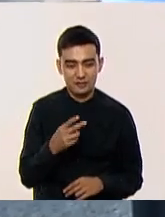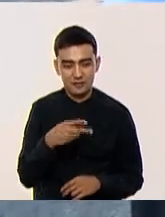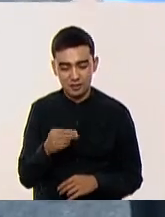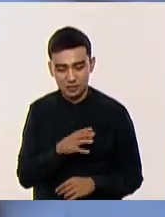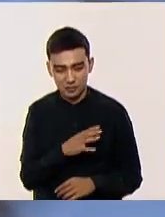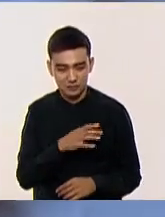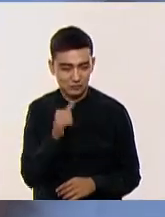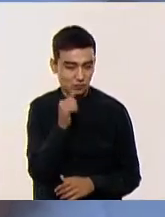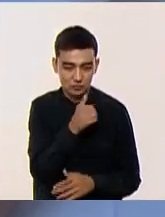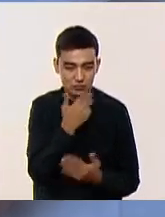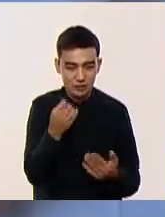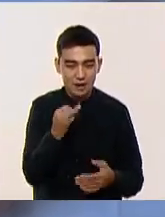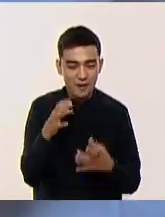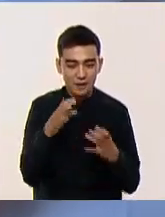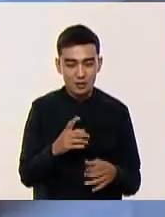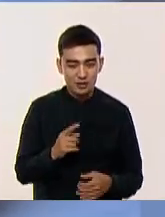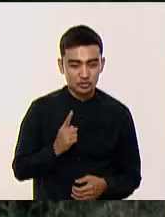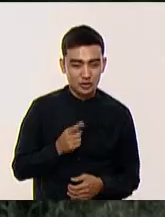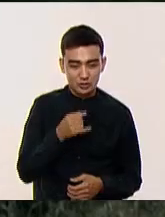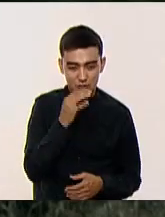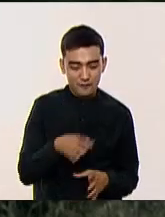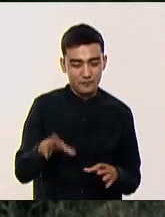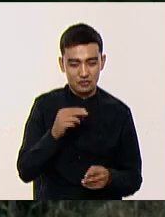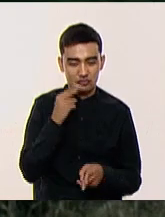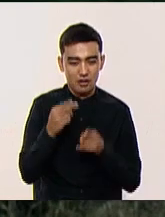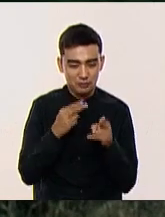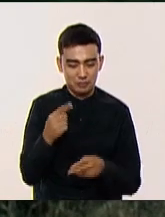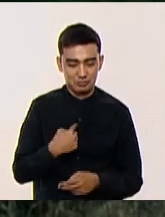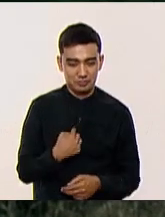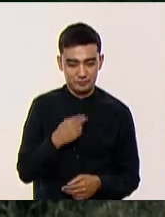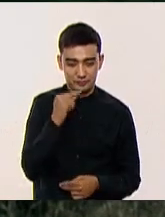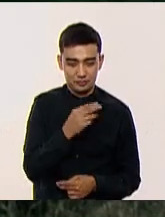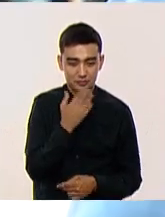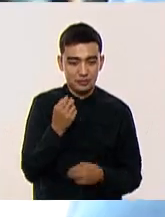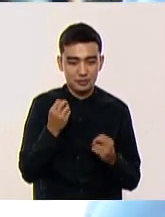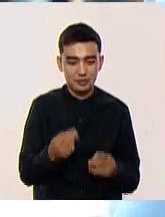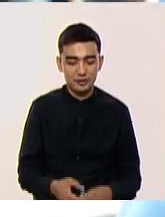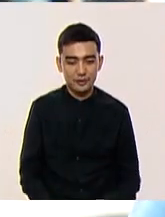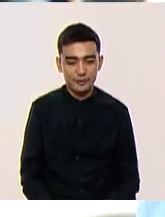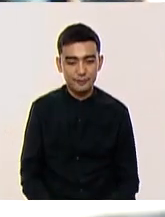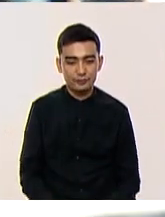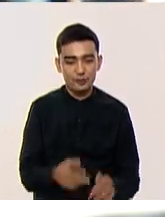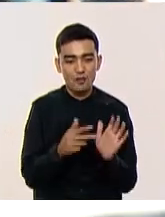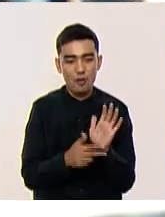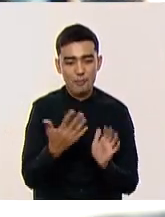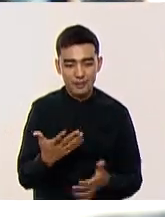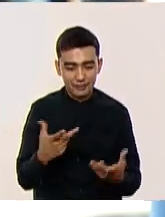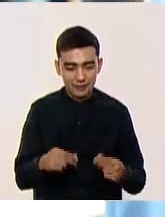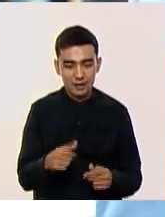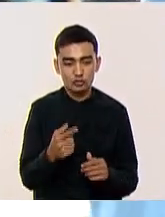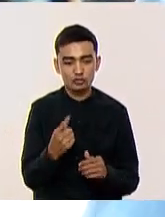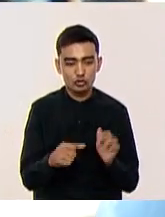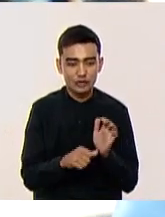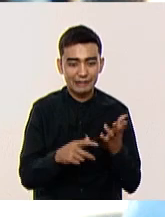жасырмайды. Ал автобустың кешіккенінен жүйкесі жұқарған жұрт бар арыз шағымын бізге жаудырады дейді жүргізушілер. 85 қаяқта, 106 қаяқта дейді.